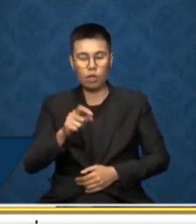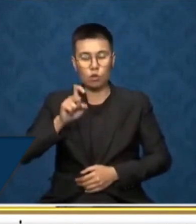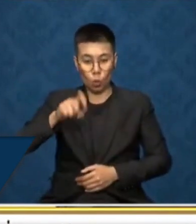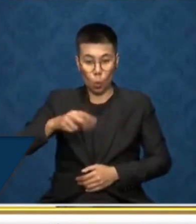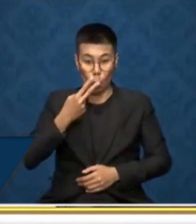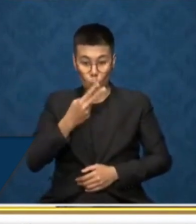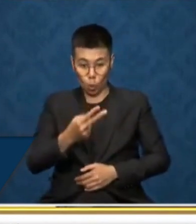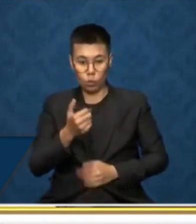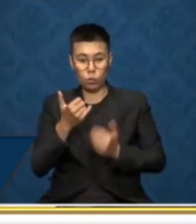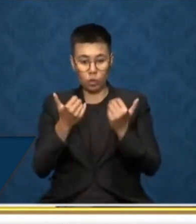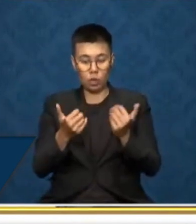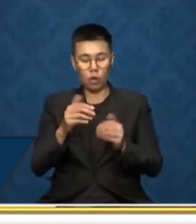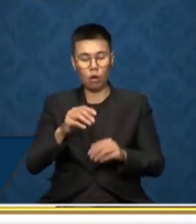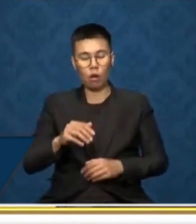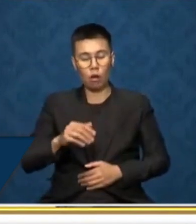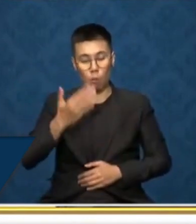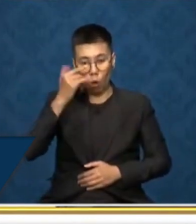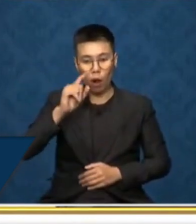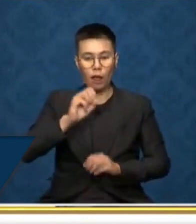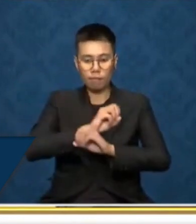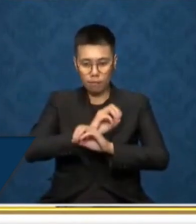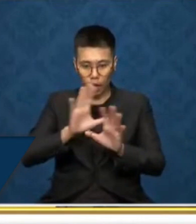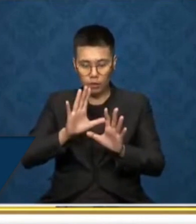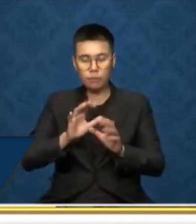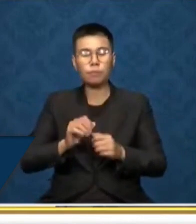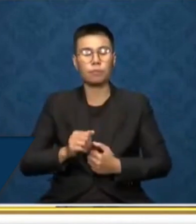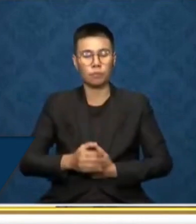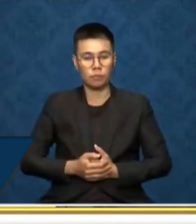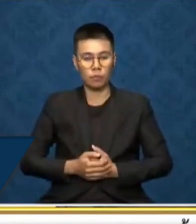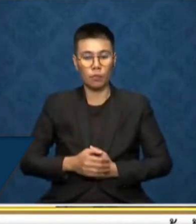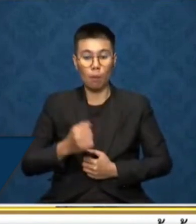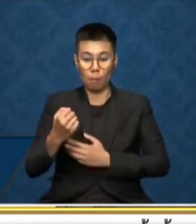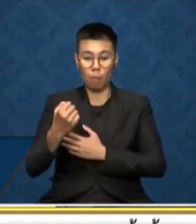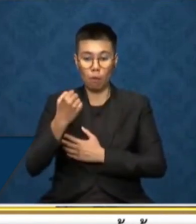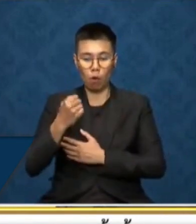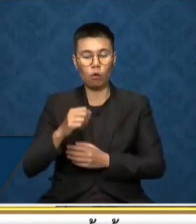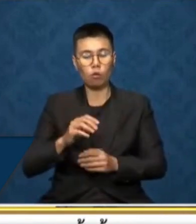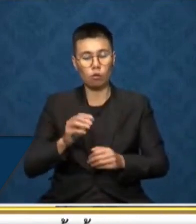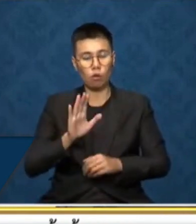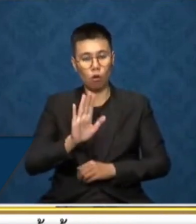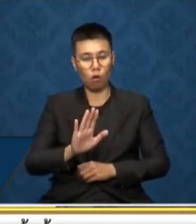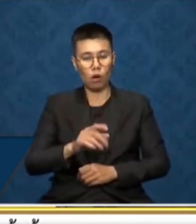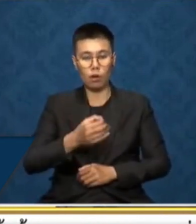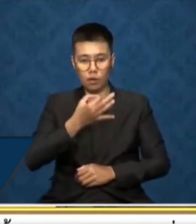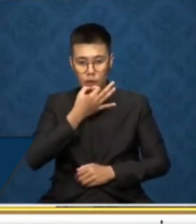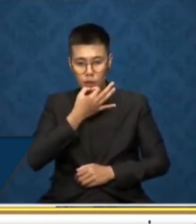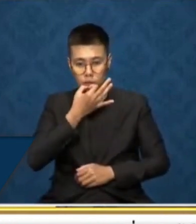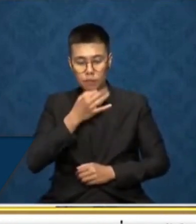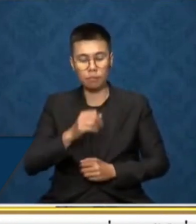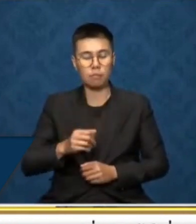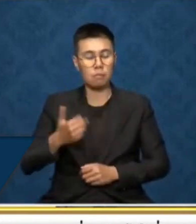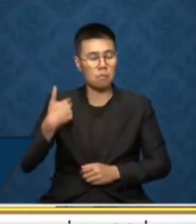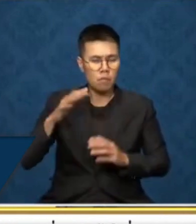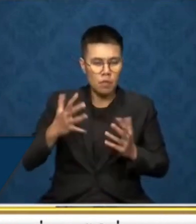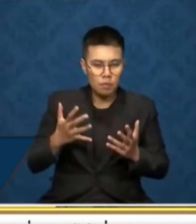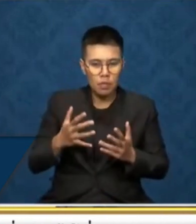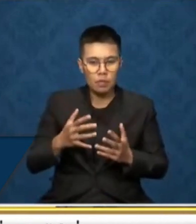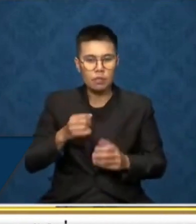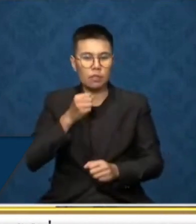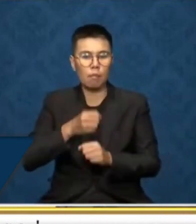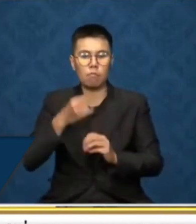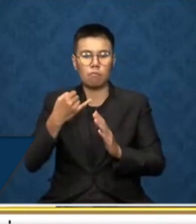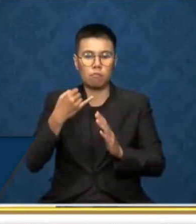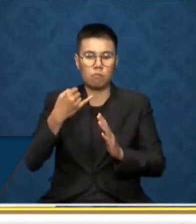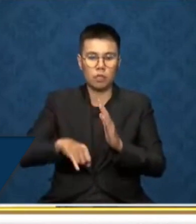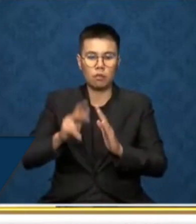ะครับเพื่อความโปร่งใสเพื่อความมั่นคงในการธุรกิจในการประกอบอาชีพไม่ให้มีการกระทำที่ผิดก